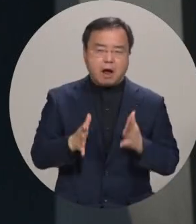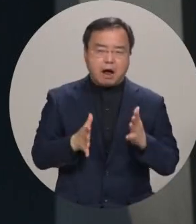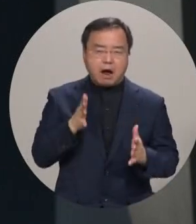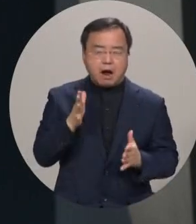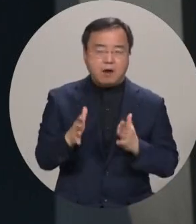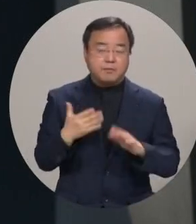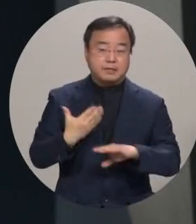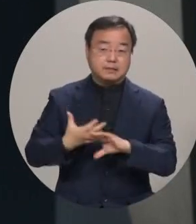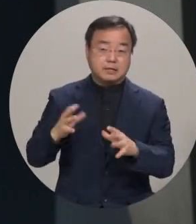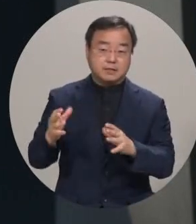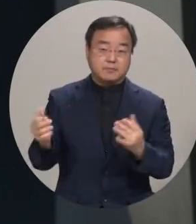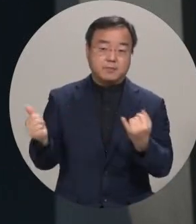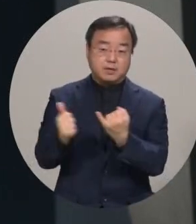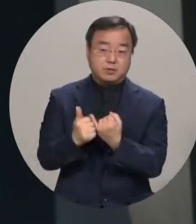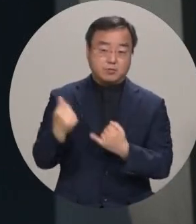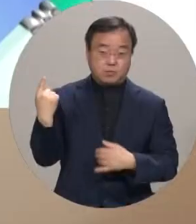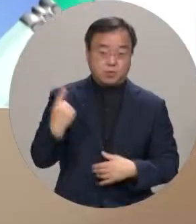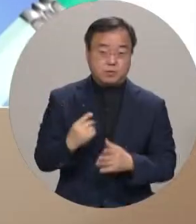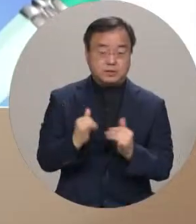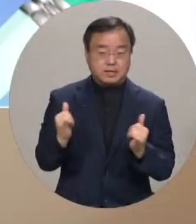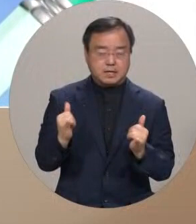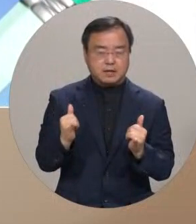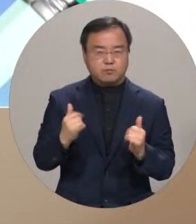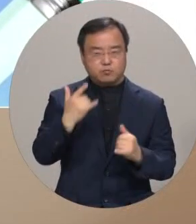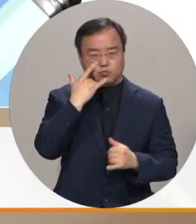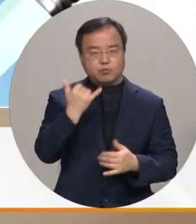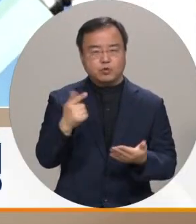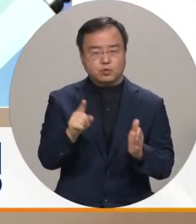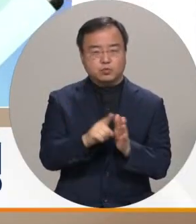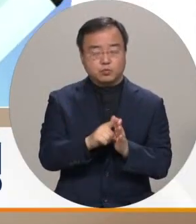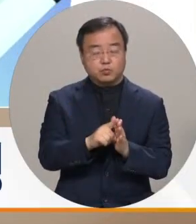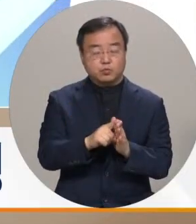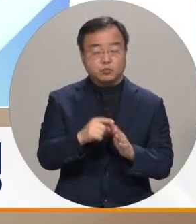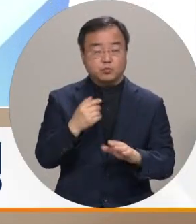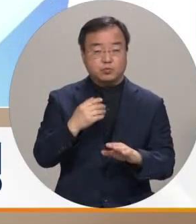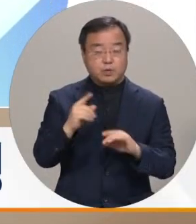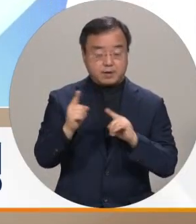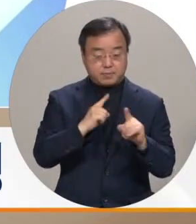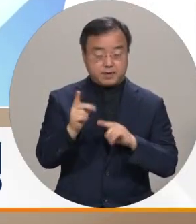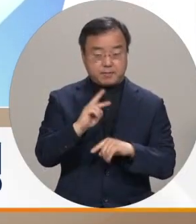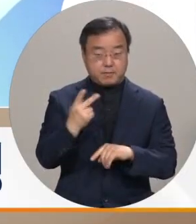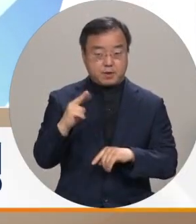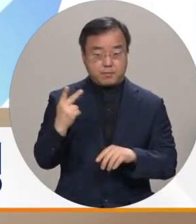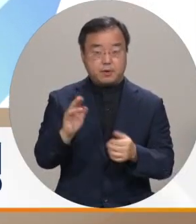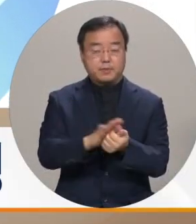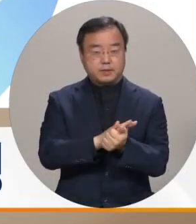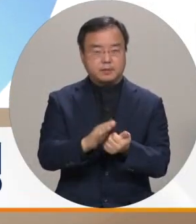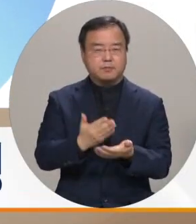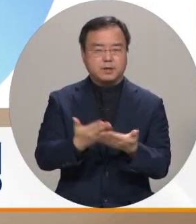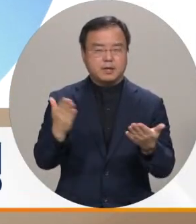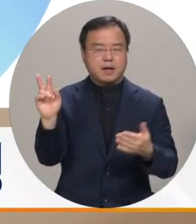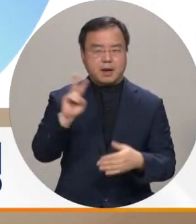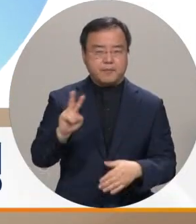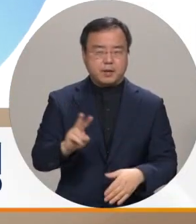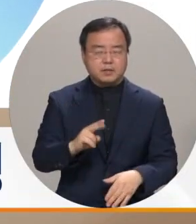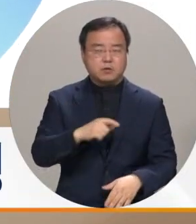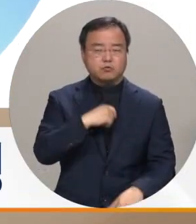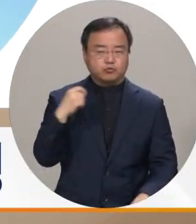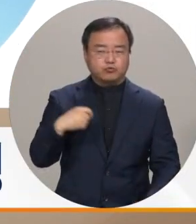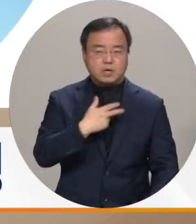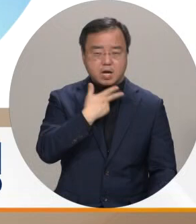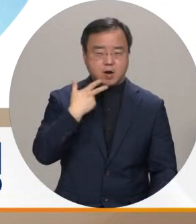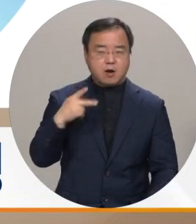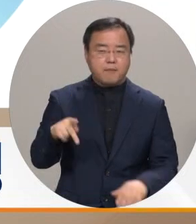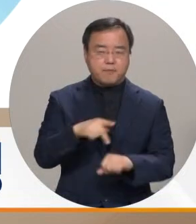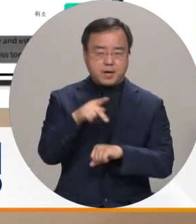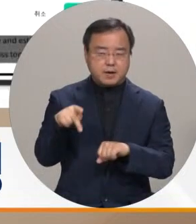알림장을 부모의 자국어로 번역해 주는 서비스를 시행한다고 밝혔습니다 지원되는 언어는 베트남어 중국어 영어 필리핀어